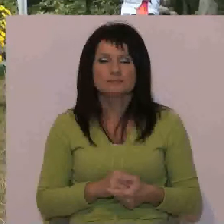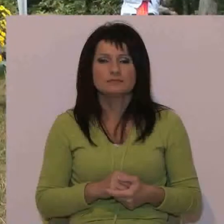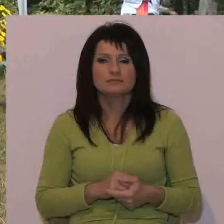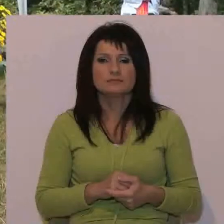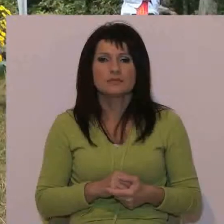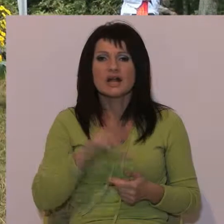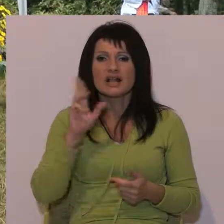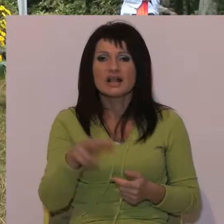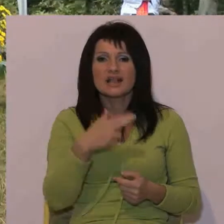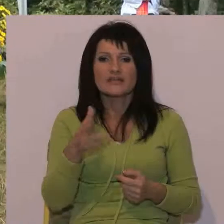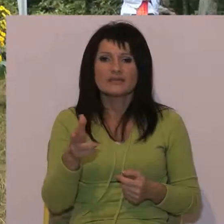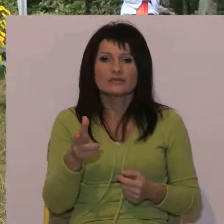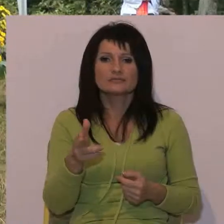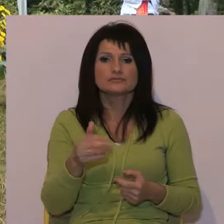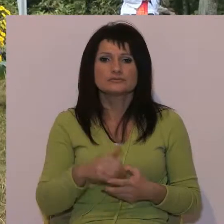kiedyś